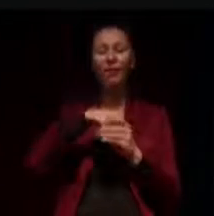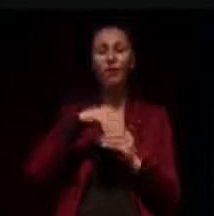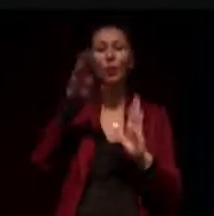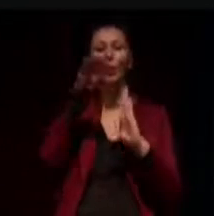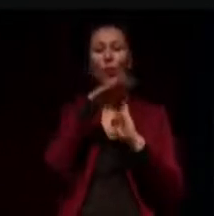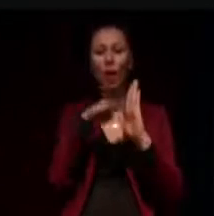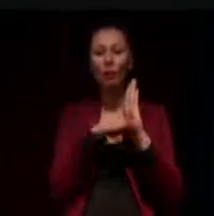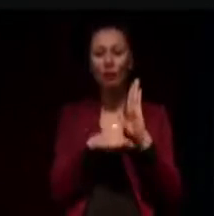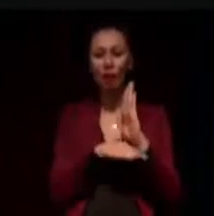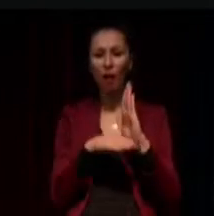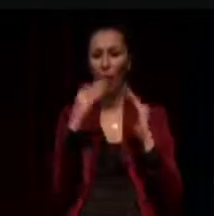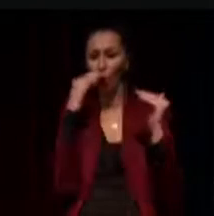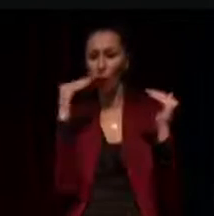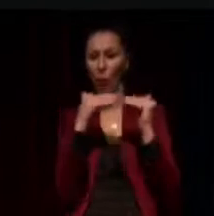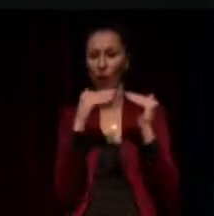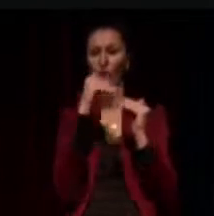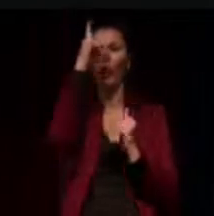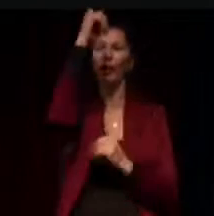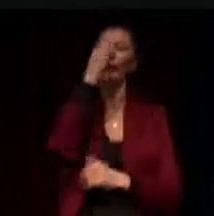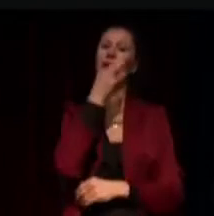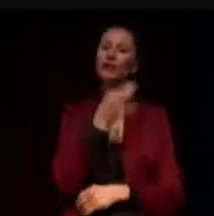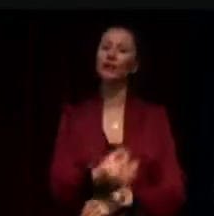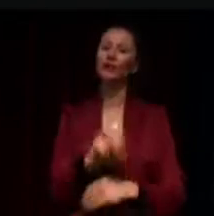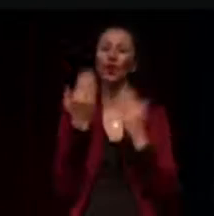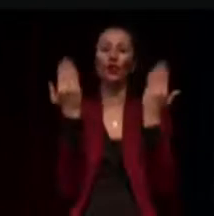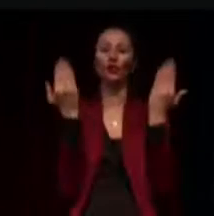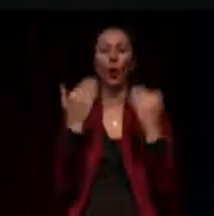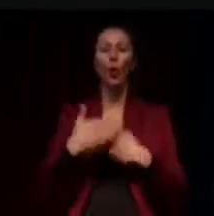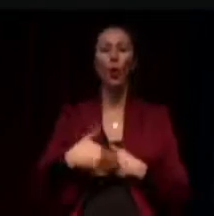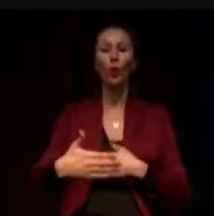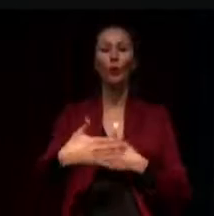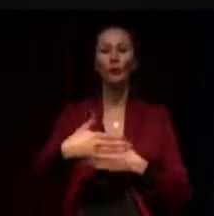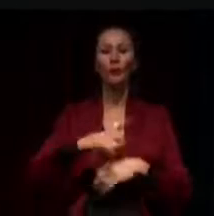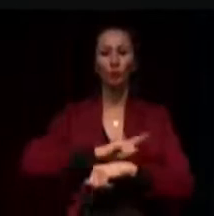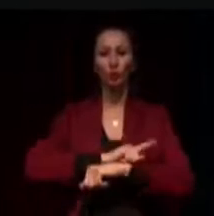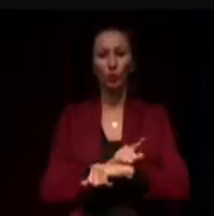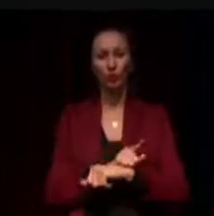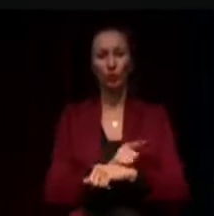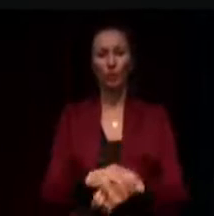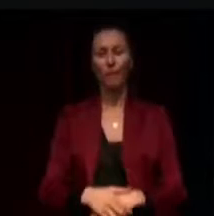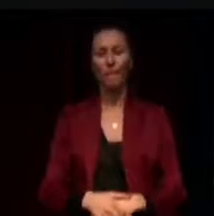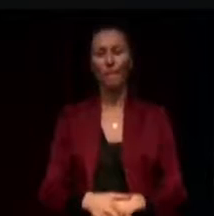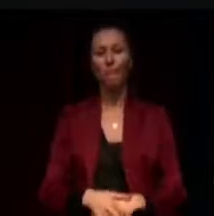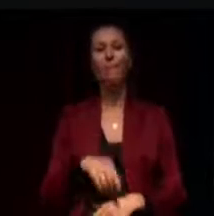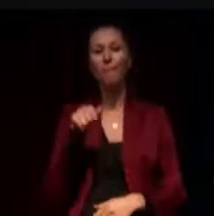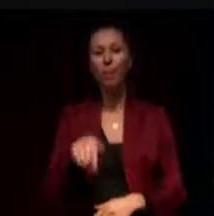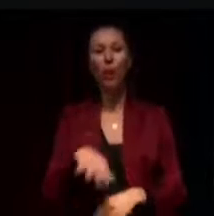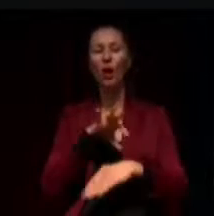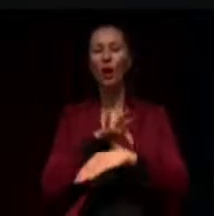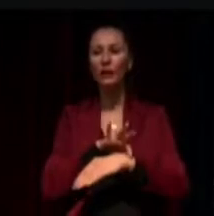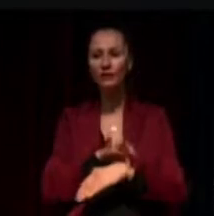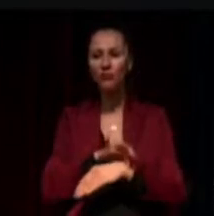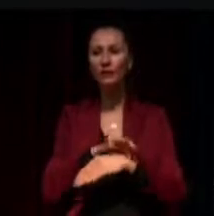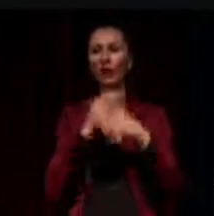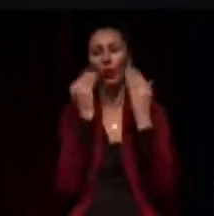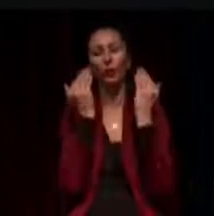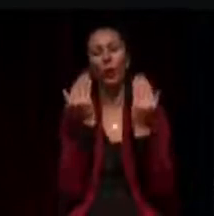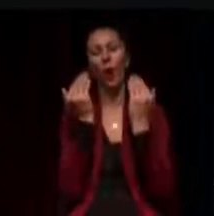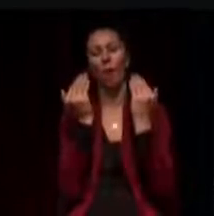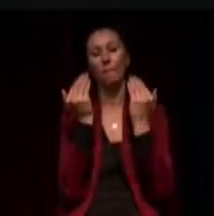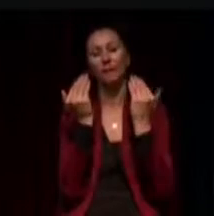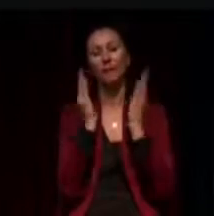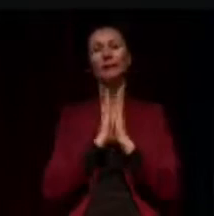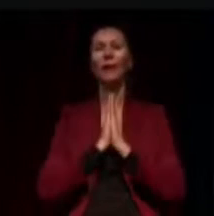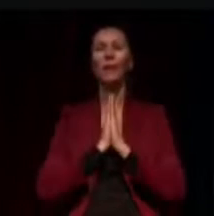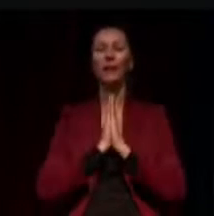kurallara uyarak Allah'ın izniyle inşallah önümüzdeki süreçte bu hastalıkta duamız